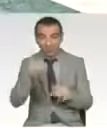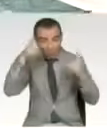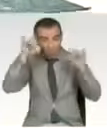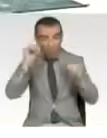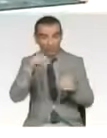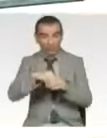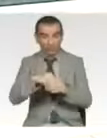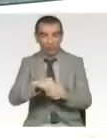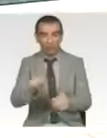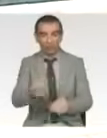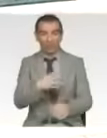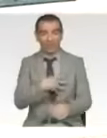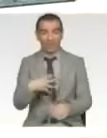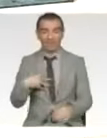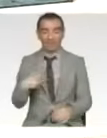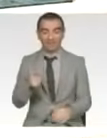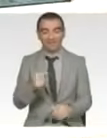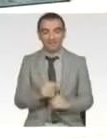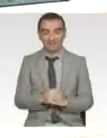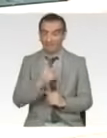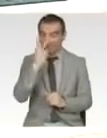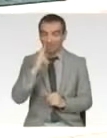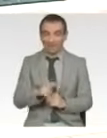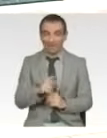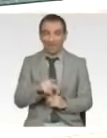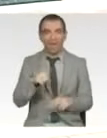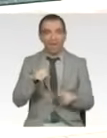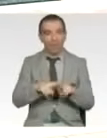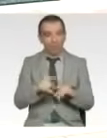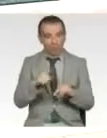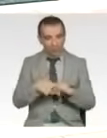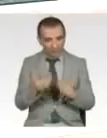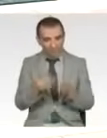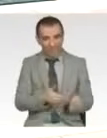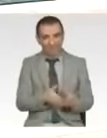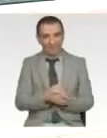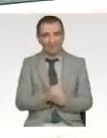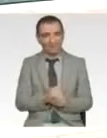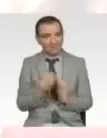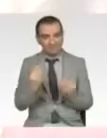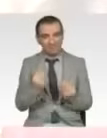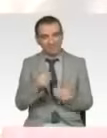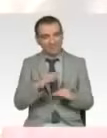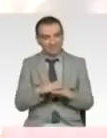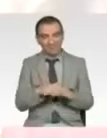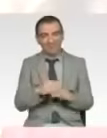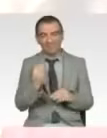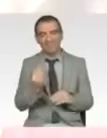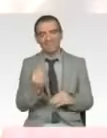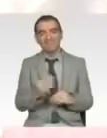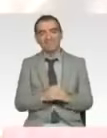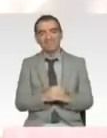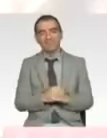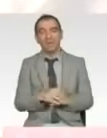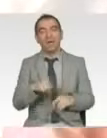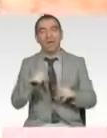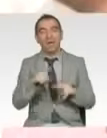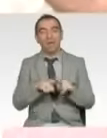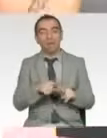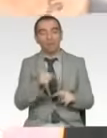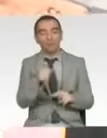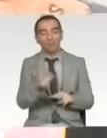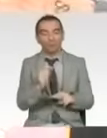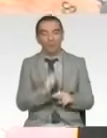içinde annesini ya, buldu değil yani. Mi? Evet. Vallahi billahi. Abdülkerim hoş geldin. Hoş buldum. Nasılsın? Teşekkür ederim. İyiyim. Siz nasılsınız? Teşekkürler sağ ol. Abdülkerim